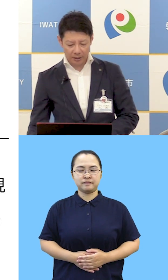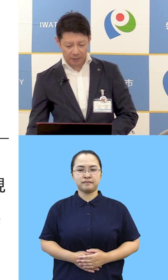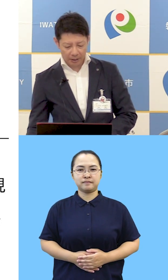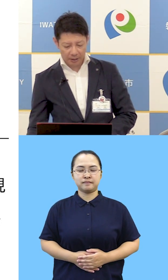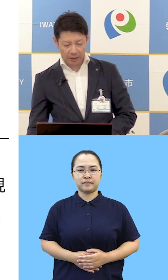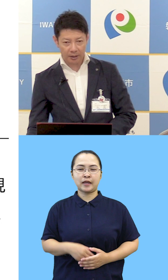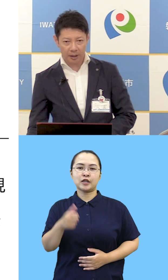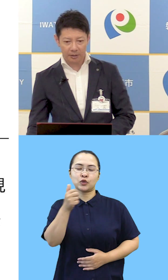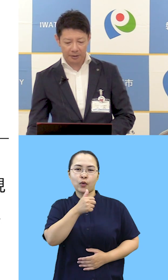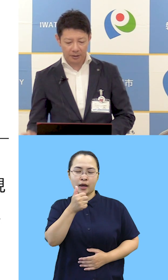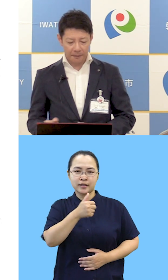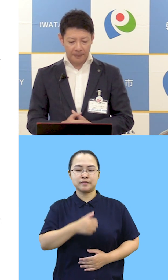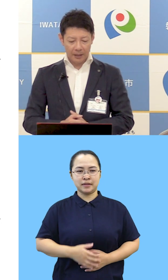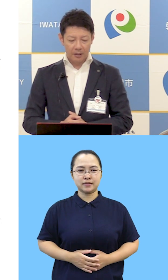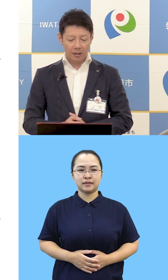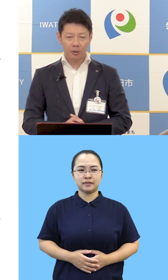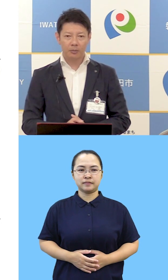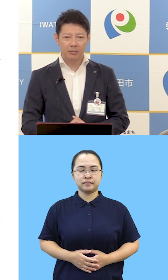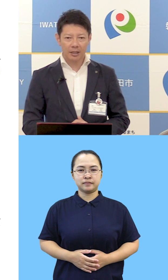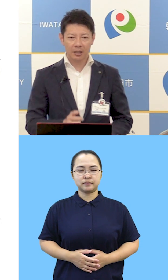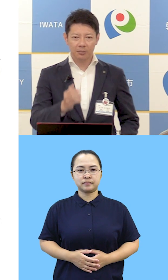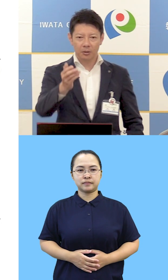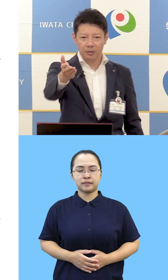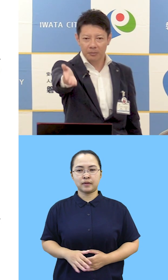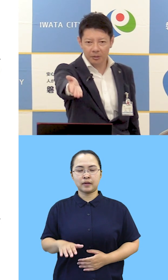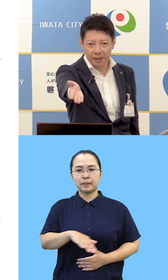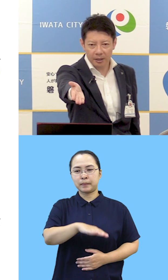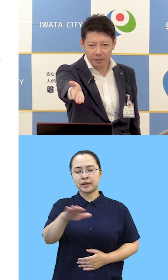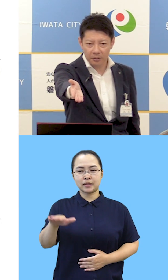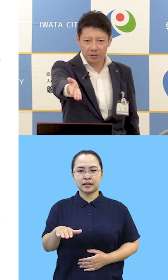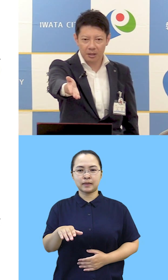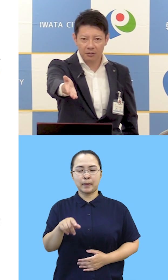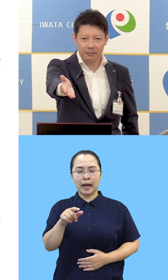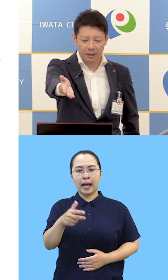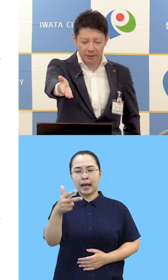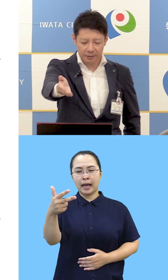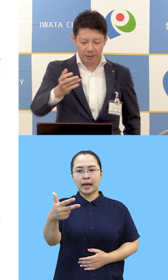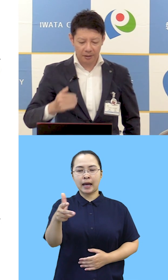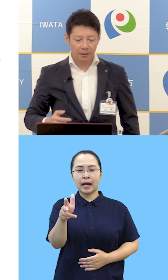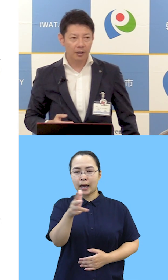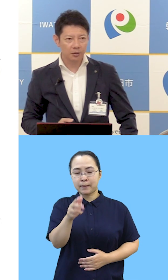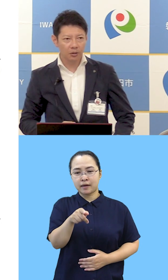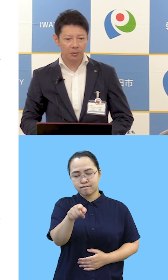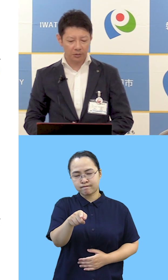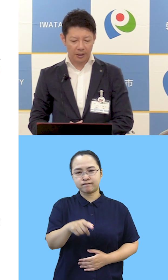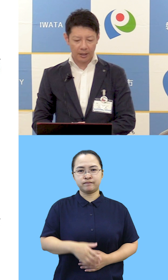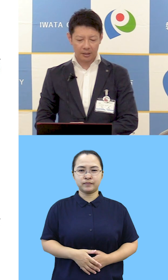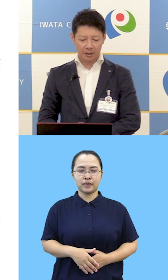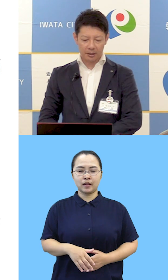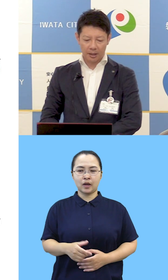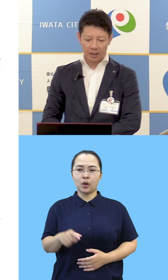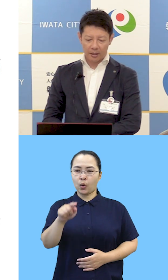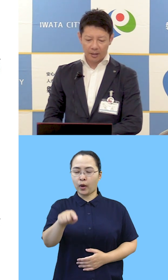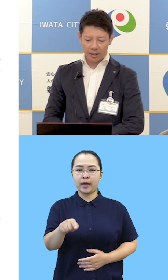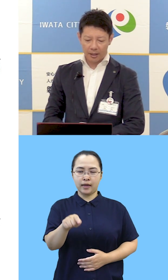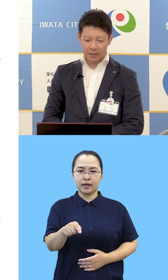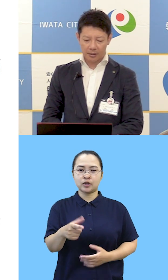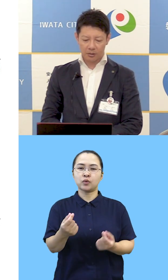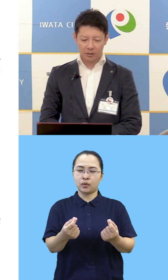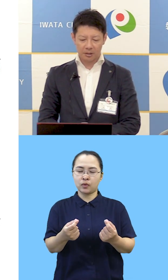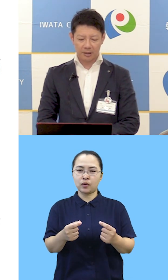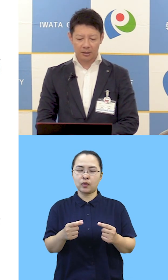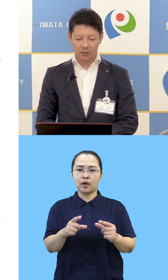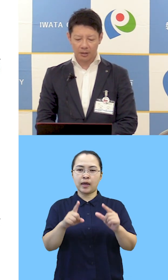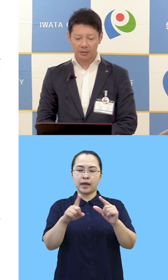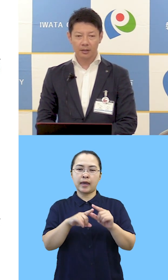ということでご案内をさせていただきたいと思います。皆さんの目の前にあるこちらのカメラがですね、そのものでありまして、 AI